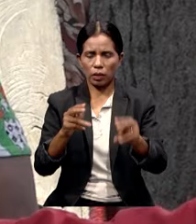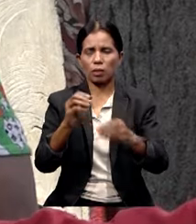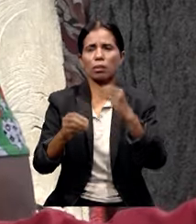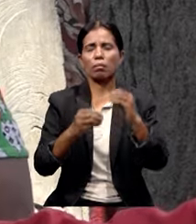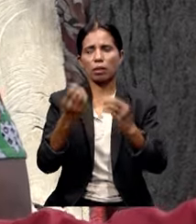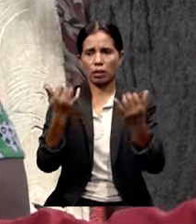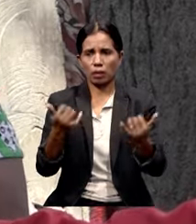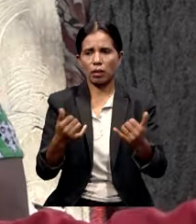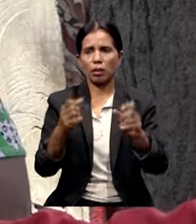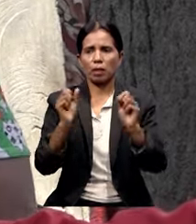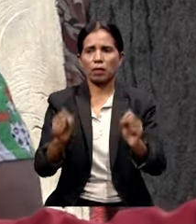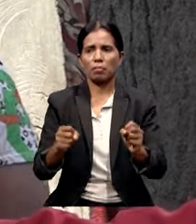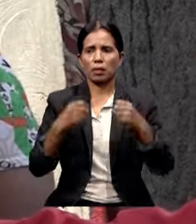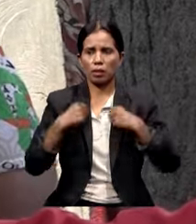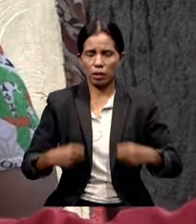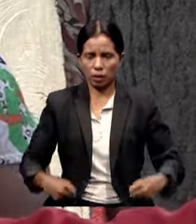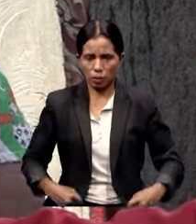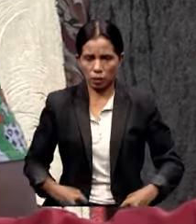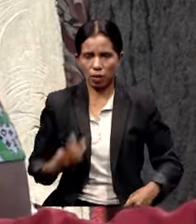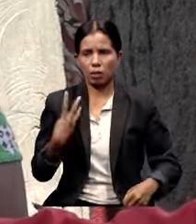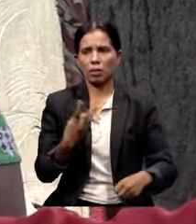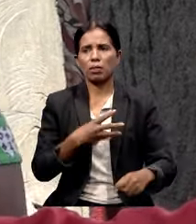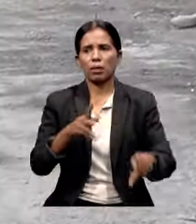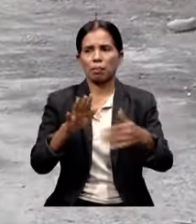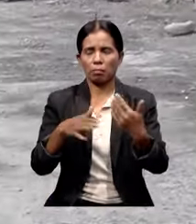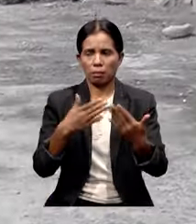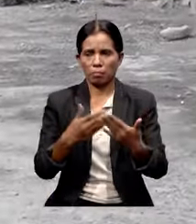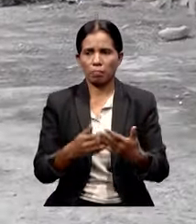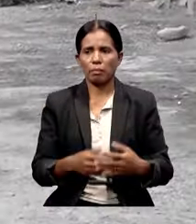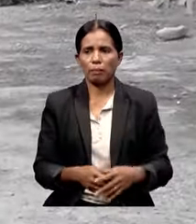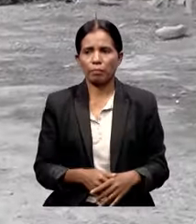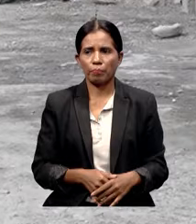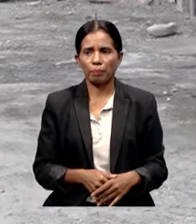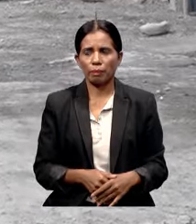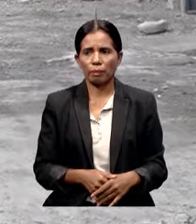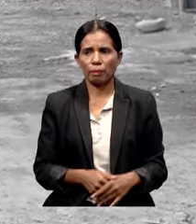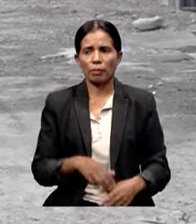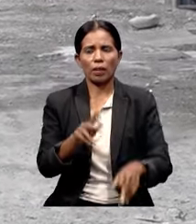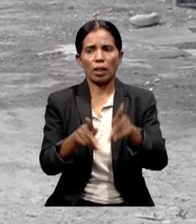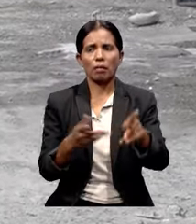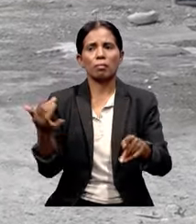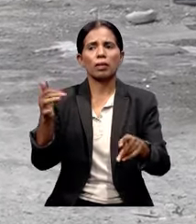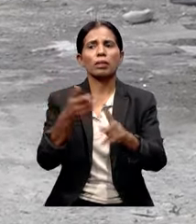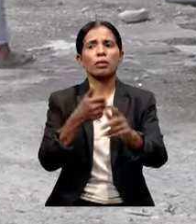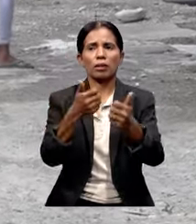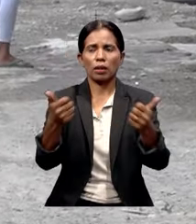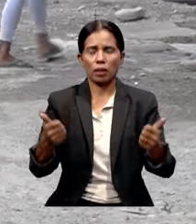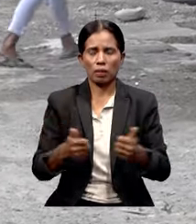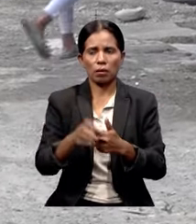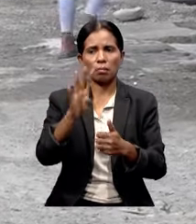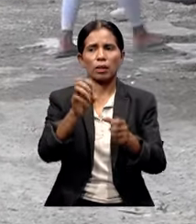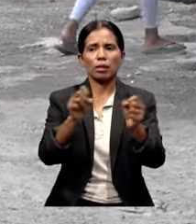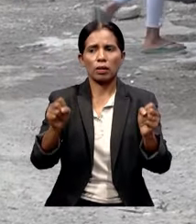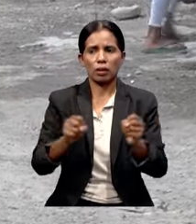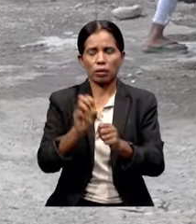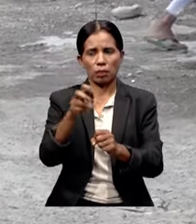ni para hodis bas Saudi ami populasi saung ni yang. Nunemos komunidade sira husi aldeia 4 de setembro no